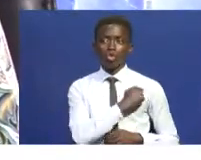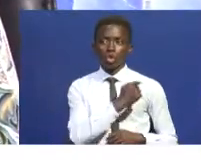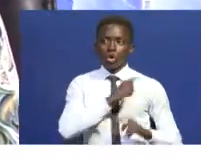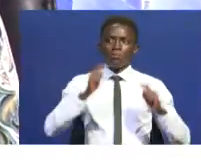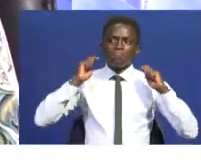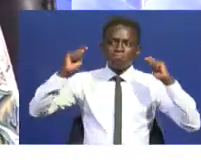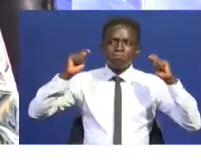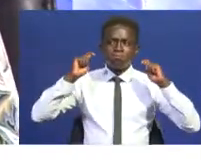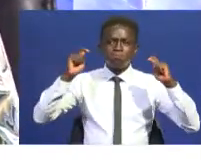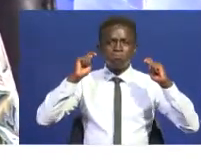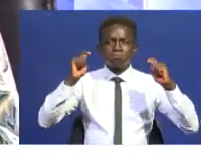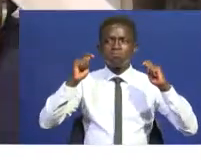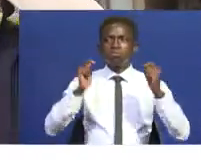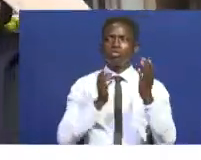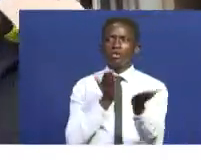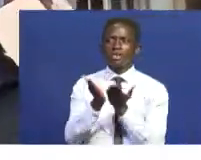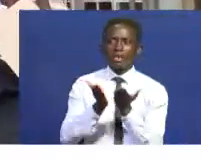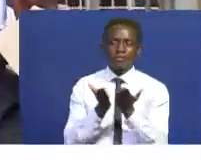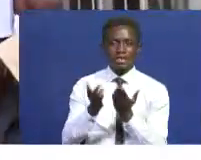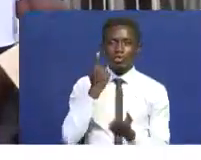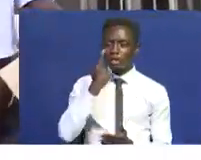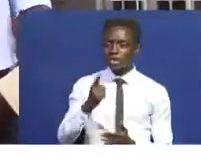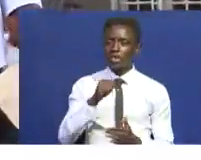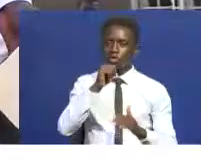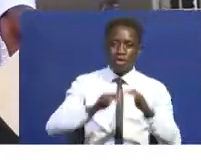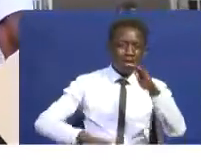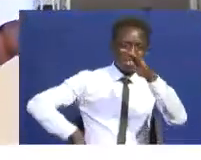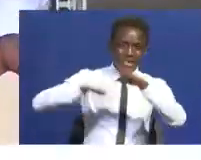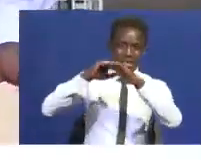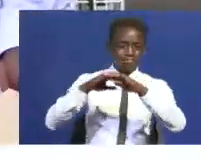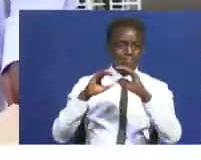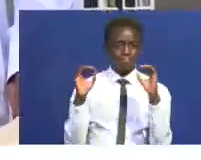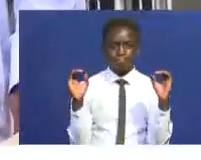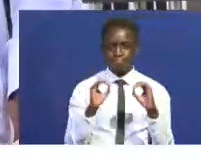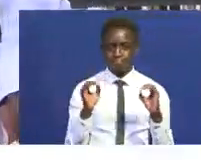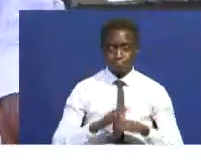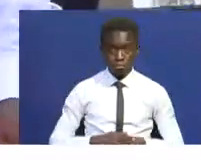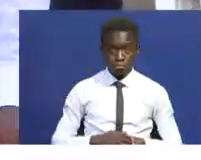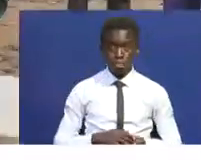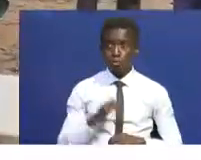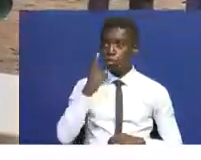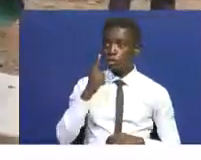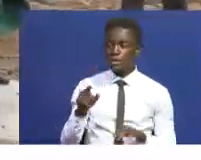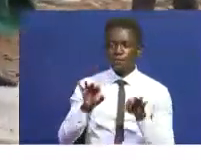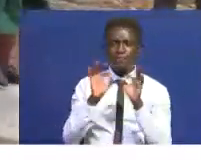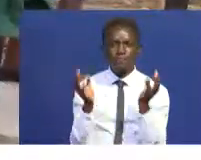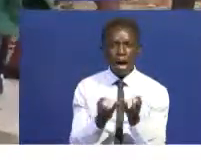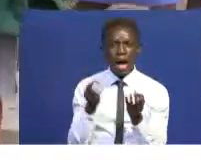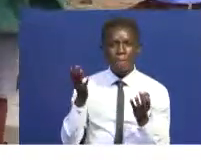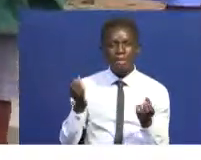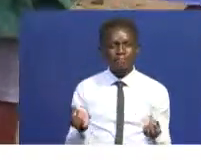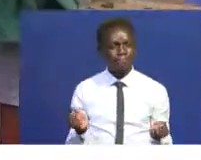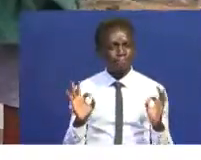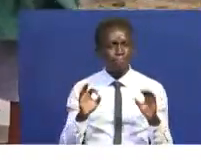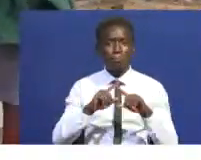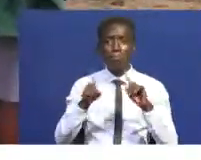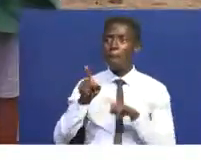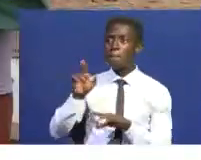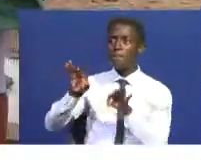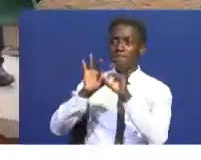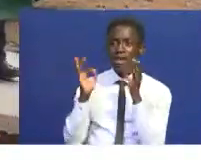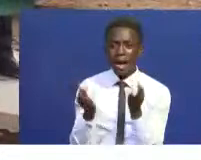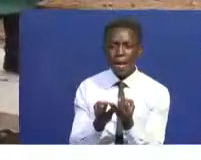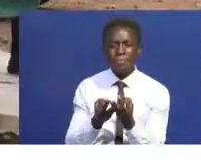not optimal in nature. Lakini kutokana matatizo yao ya kifedha, familia ya Josephine imeshindwa kumpeleka binti